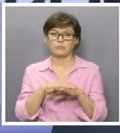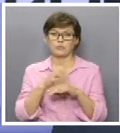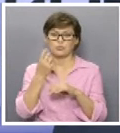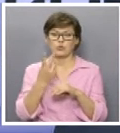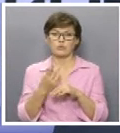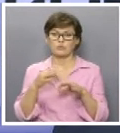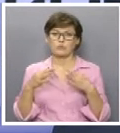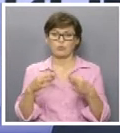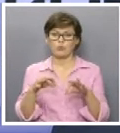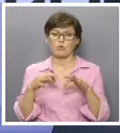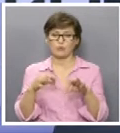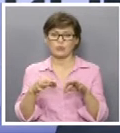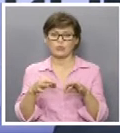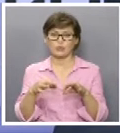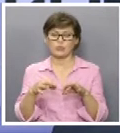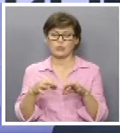әлеуметтік көлікке